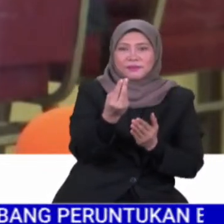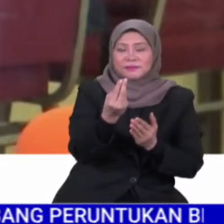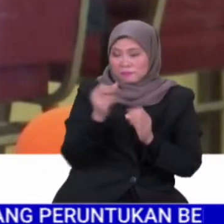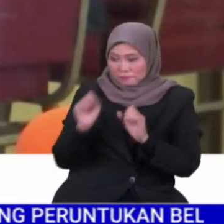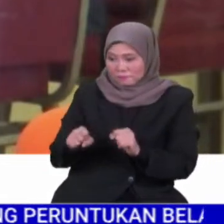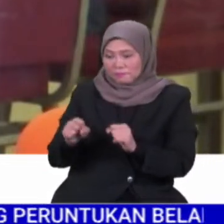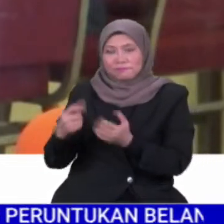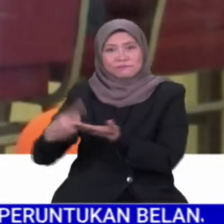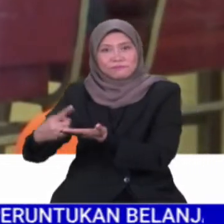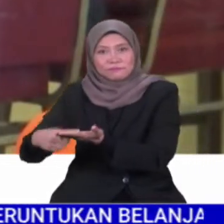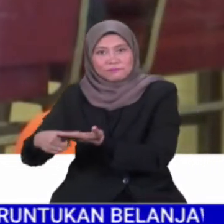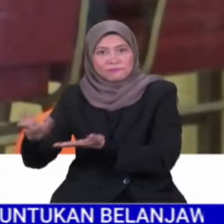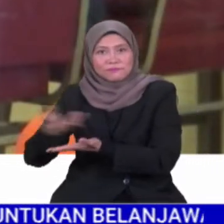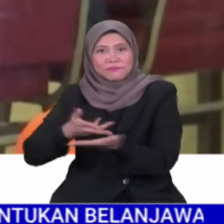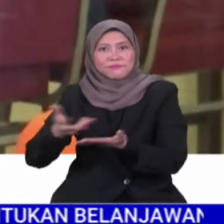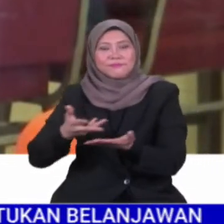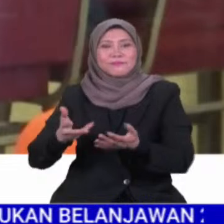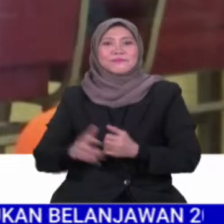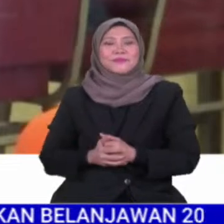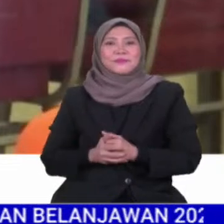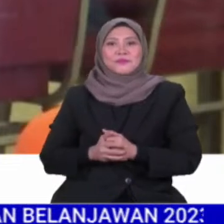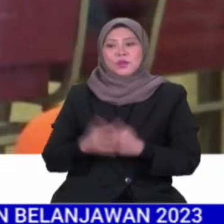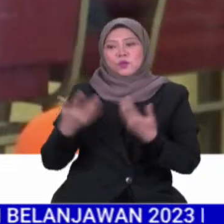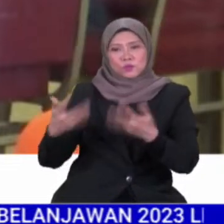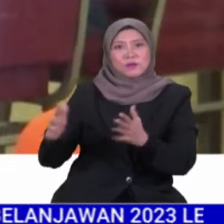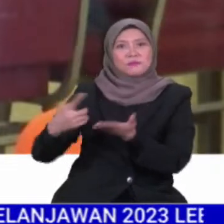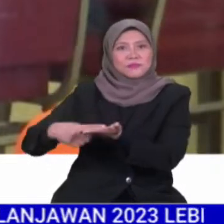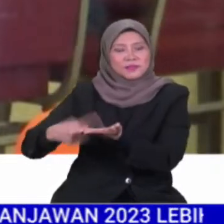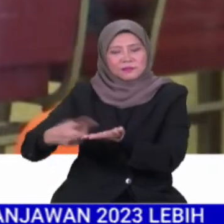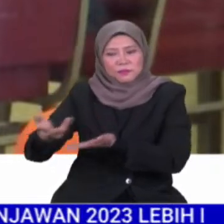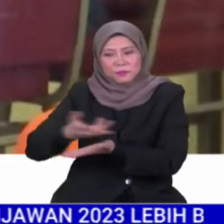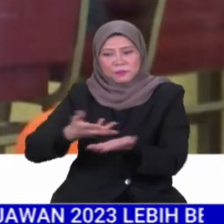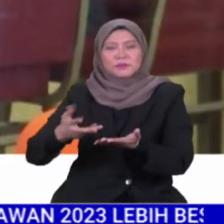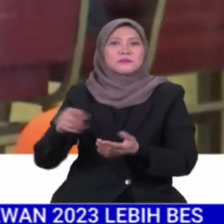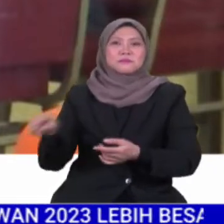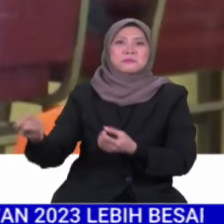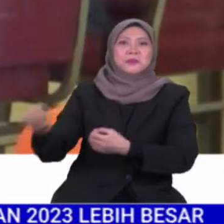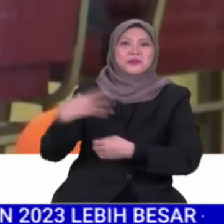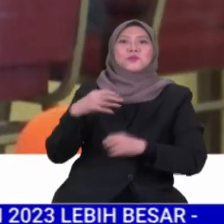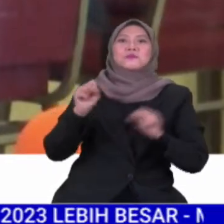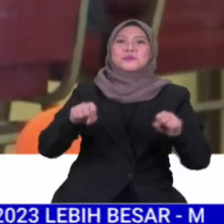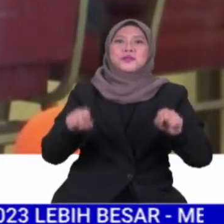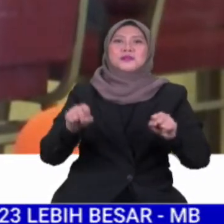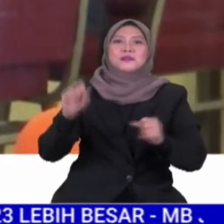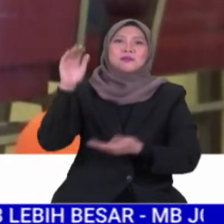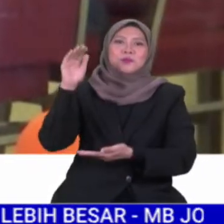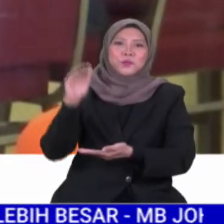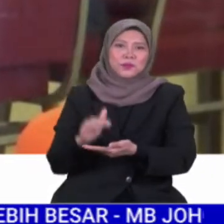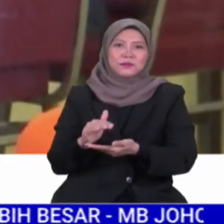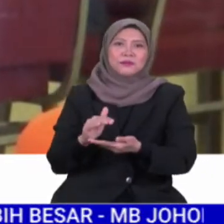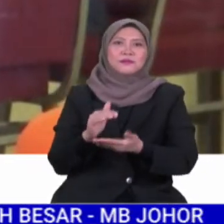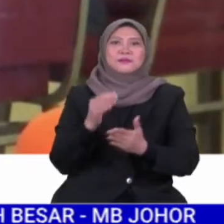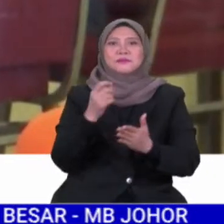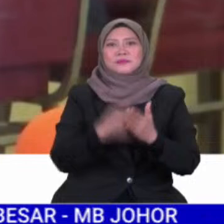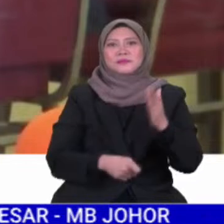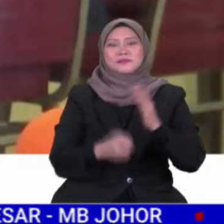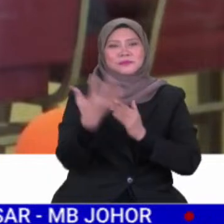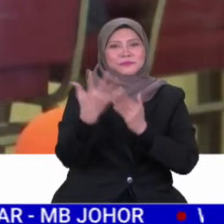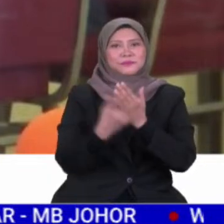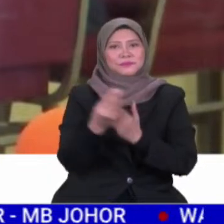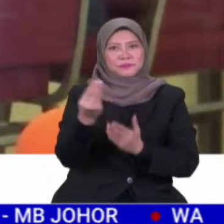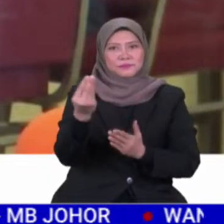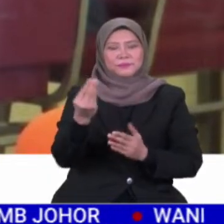seberendah RM5? So bila kita dah bincang, sebenarnya benda ni boleh. Tapi